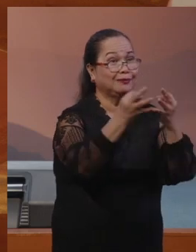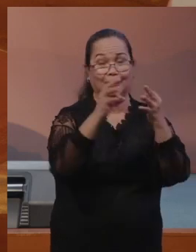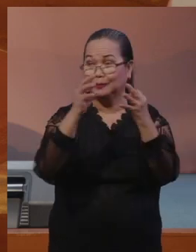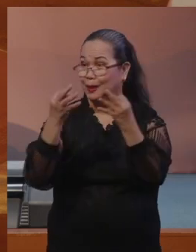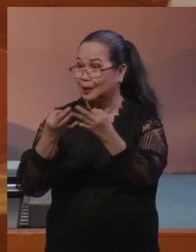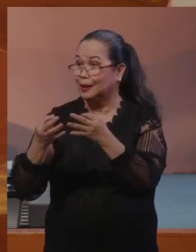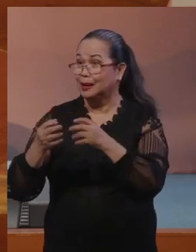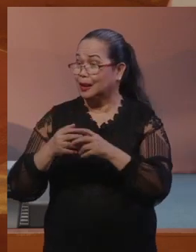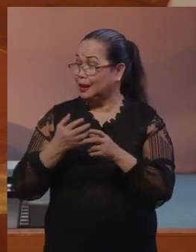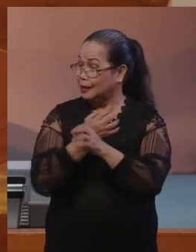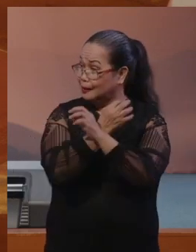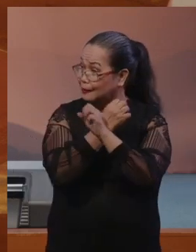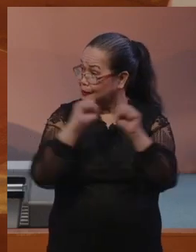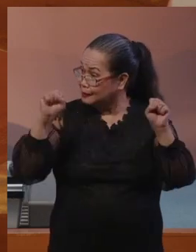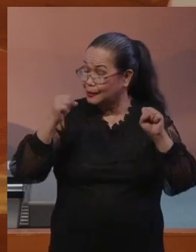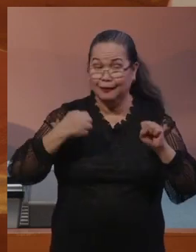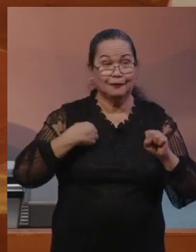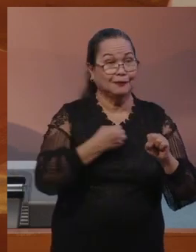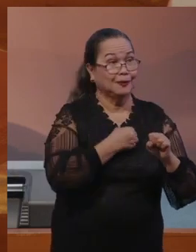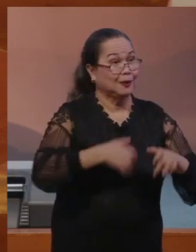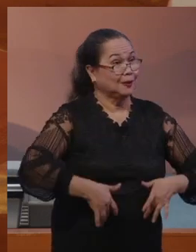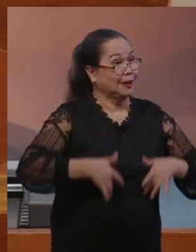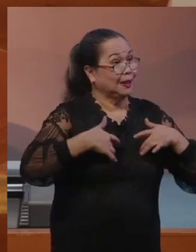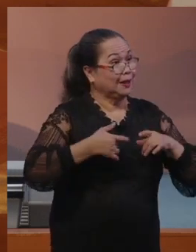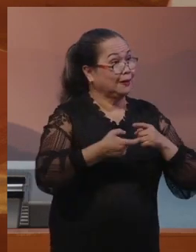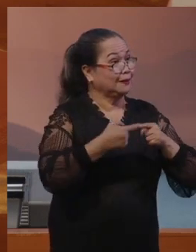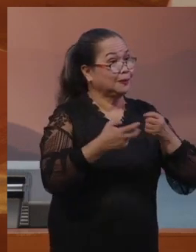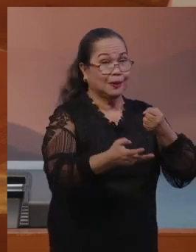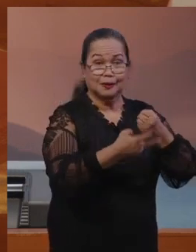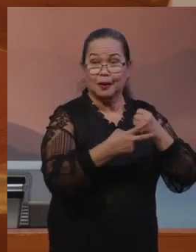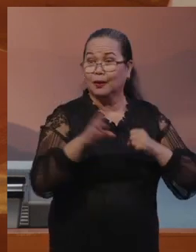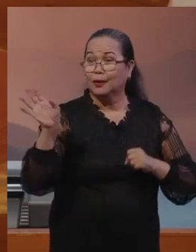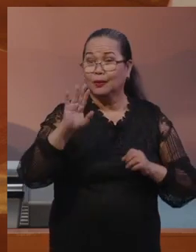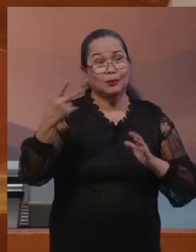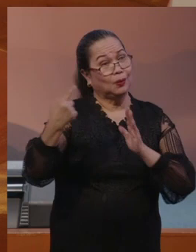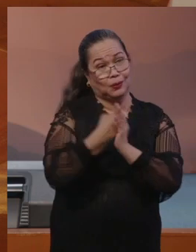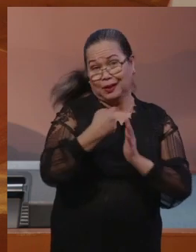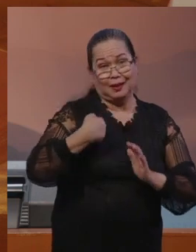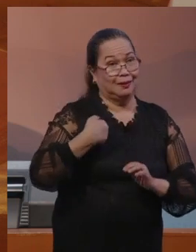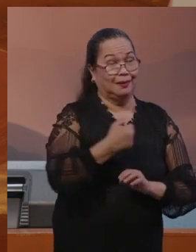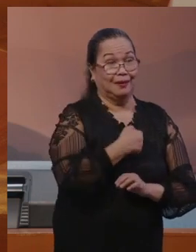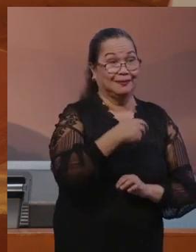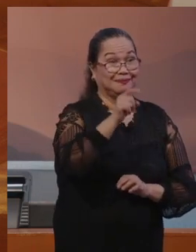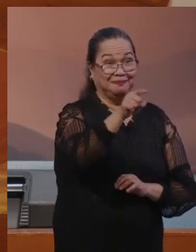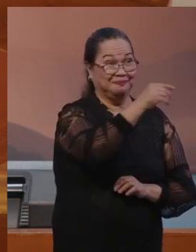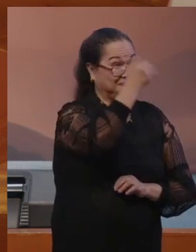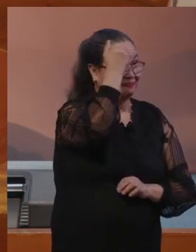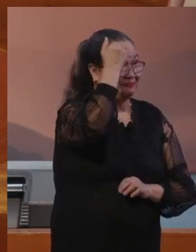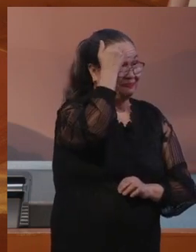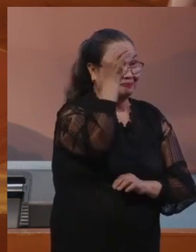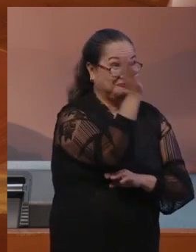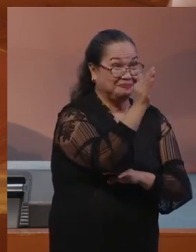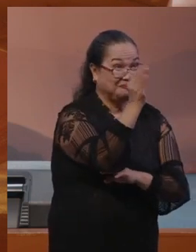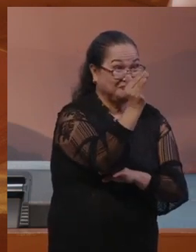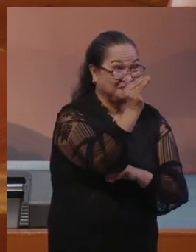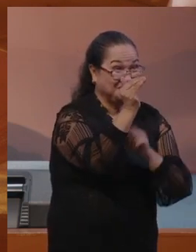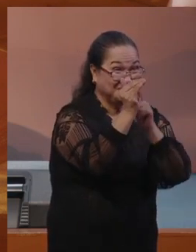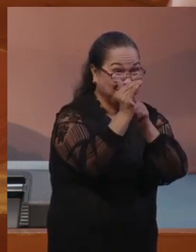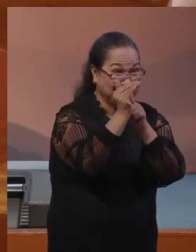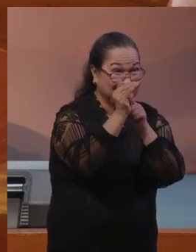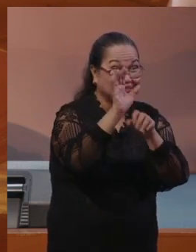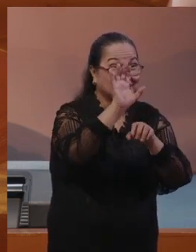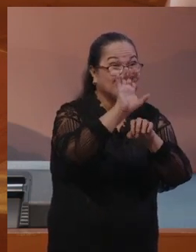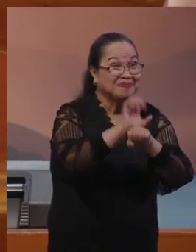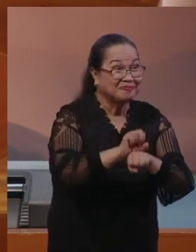And deliver our lives from death. Alam nyo, kung kayo ay prostitute, malamang